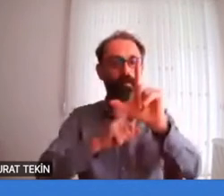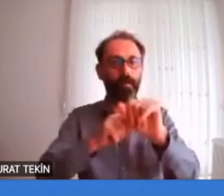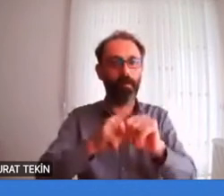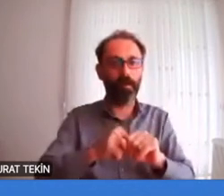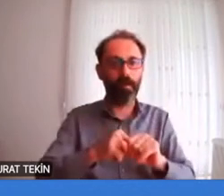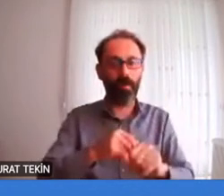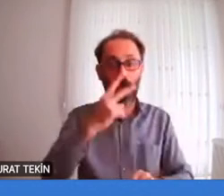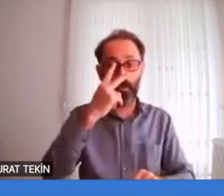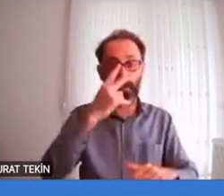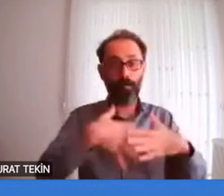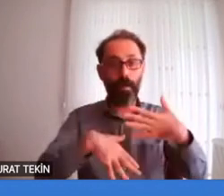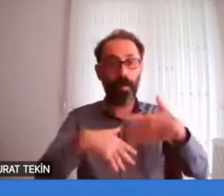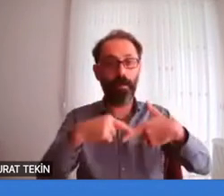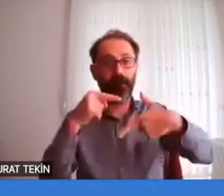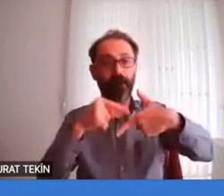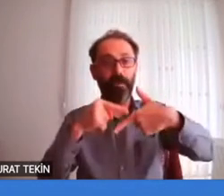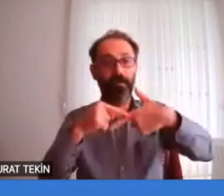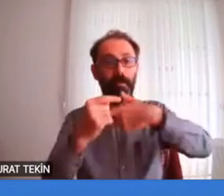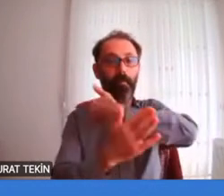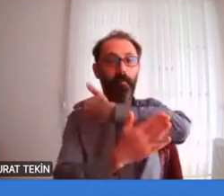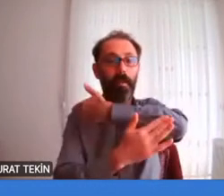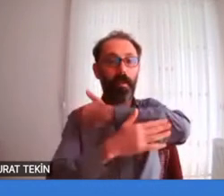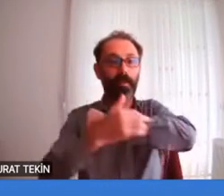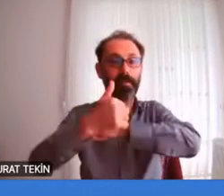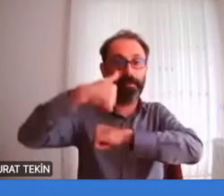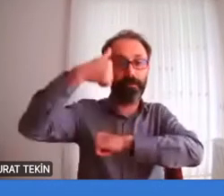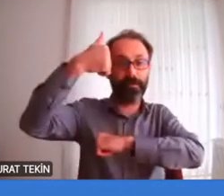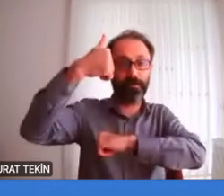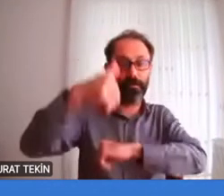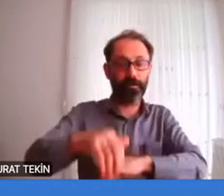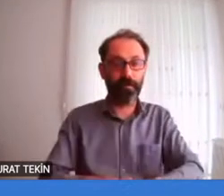Federasyonu'nda gol bölümünün takımlarından sorumlu başkan yardımcısı.